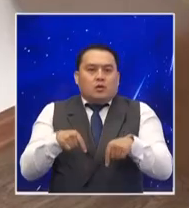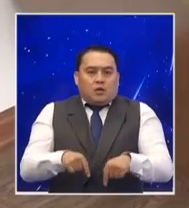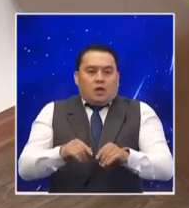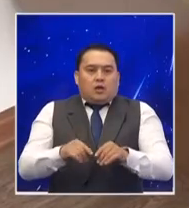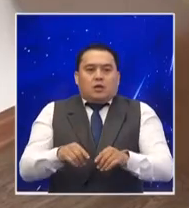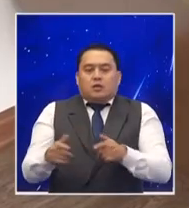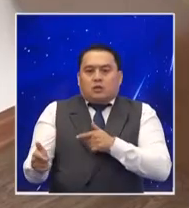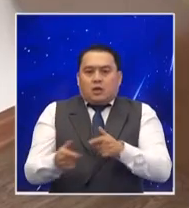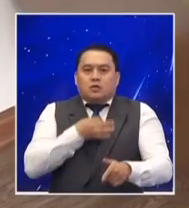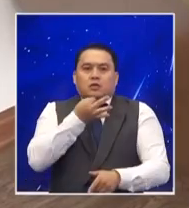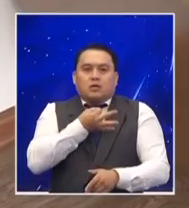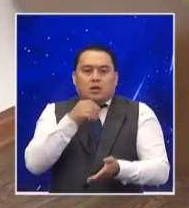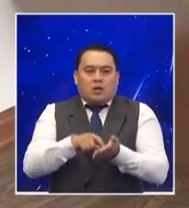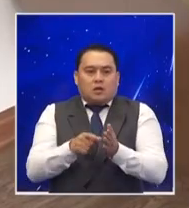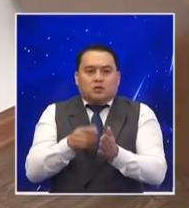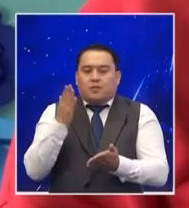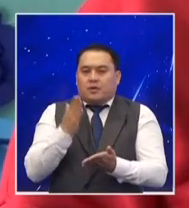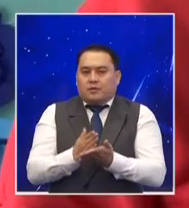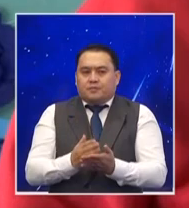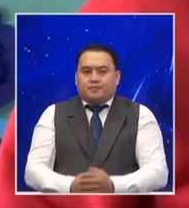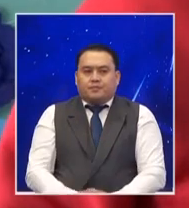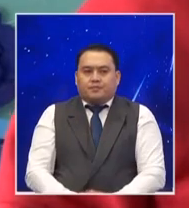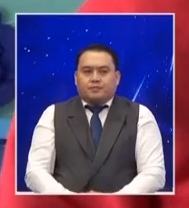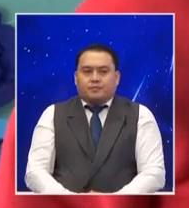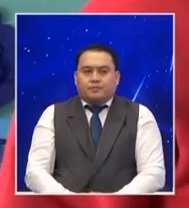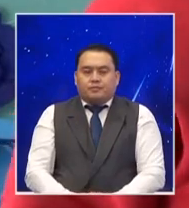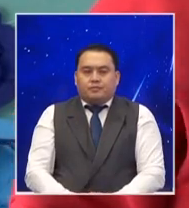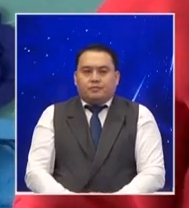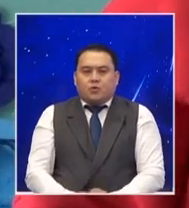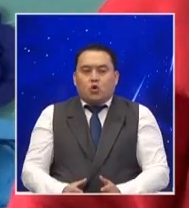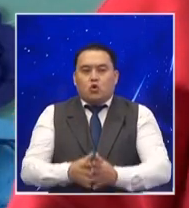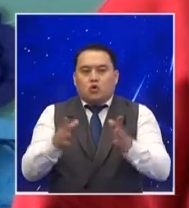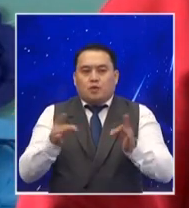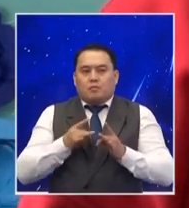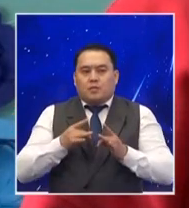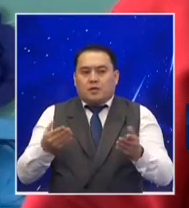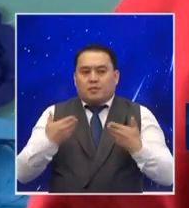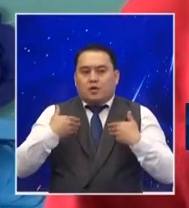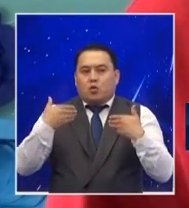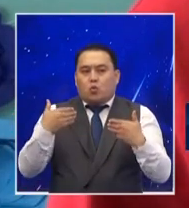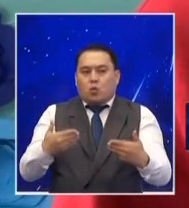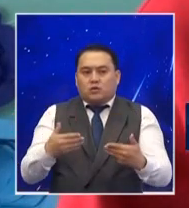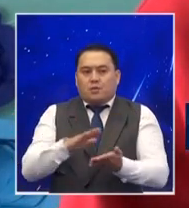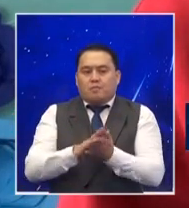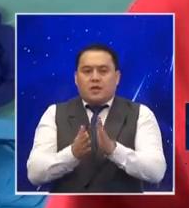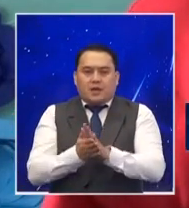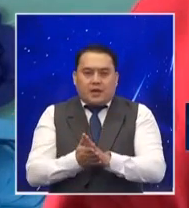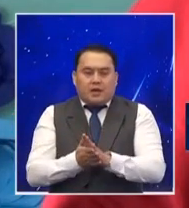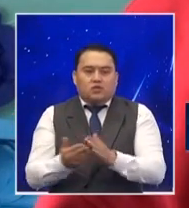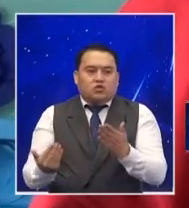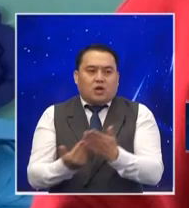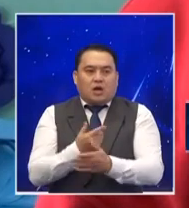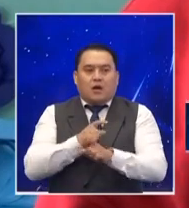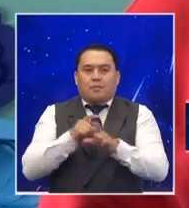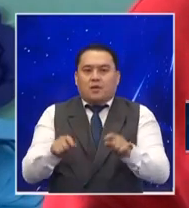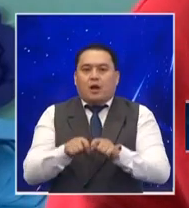алды даярлық сыныбы да бар. Бүгін міне ауылымызда үлкен мереке қуаныш болып жатыр, мереке қарсаңына қарай жаңа